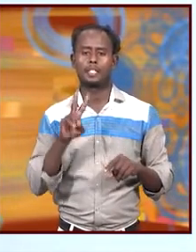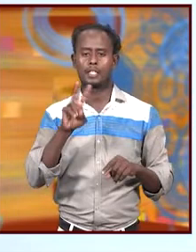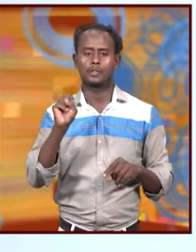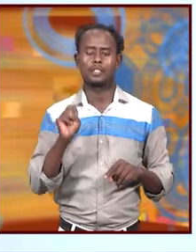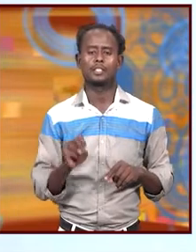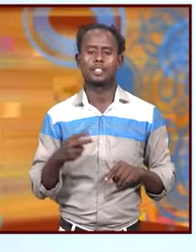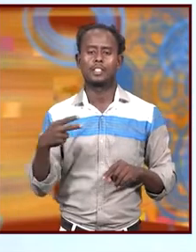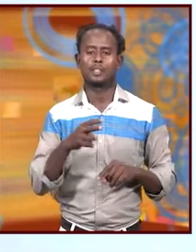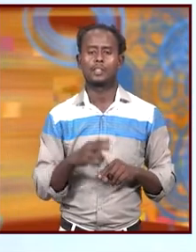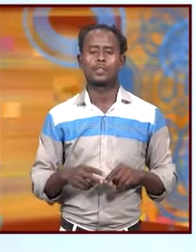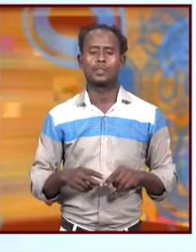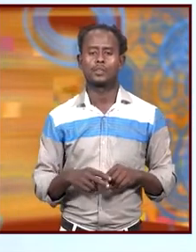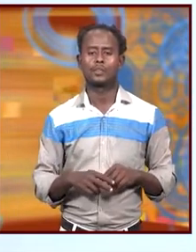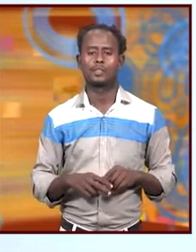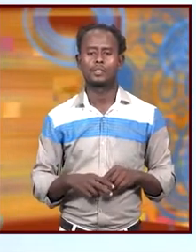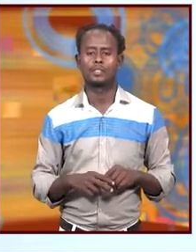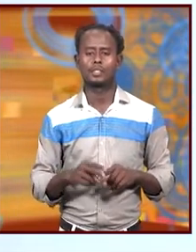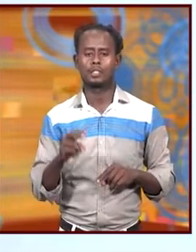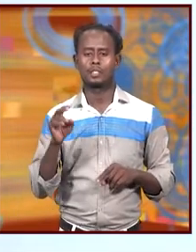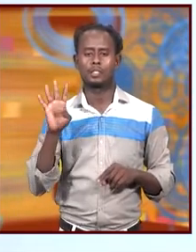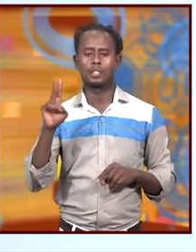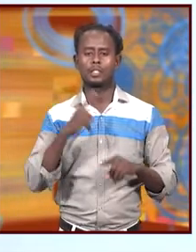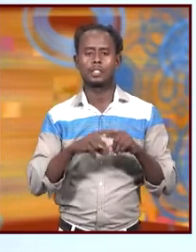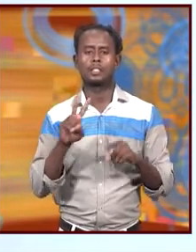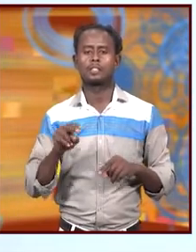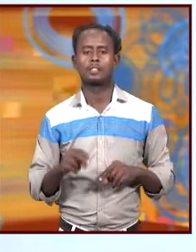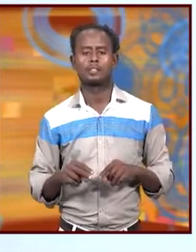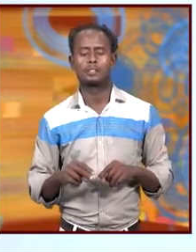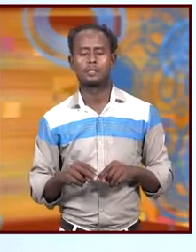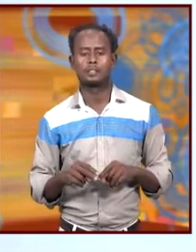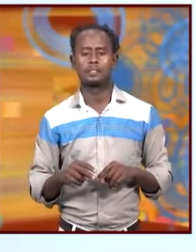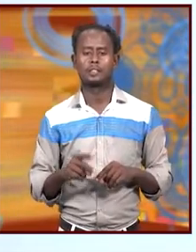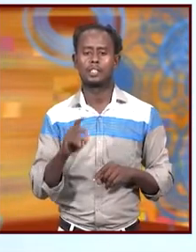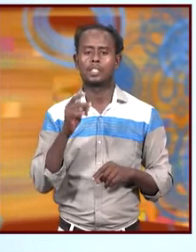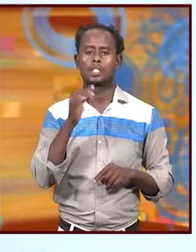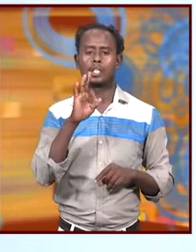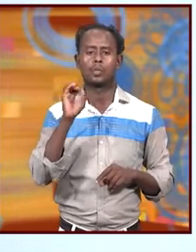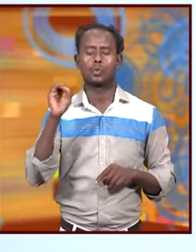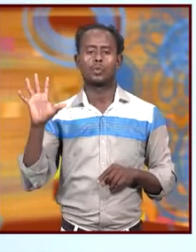40 × 20 இஸ் ஈக்குவல் டு 4 × 2 = 8 ஆக